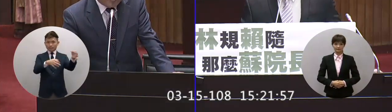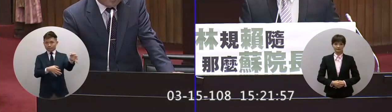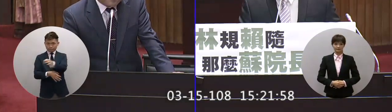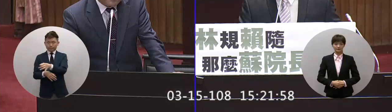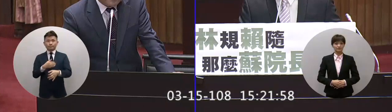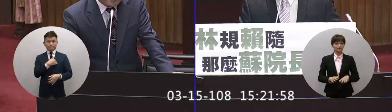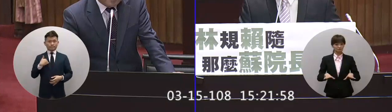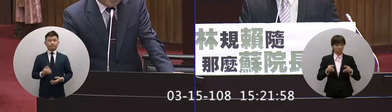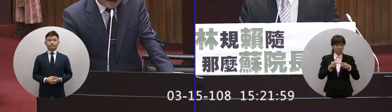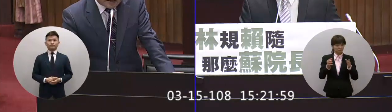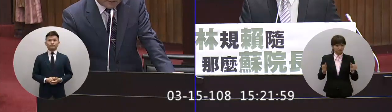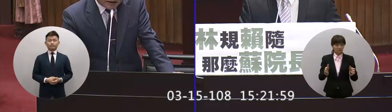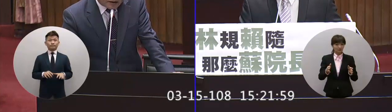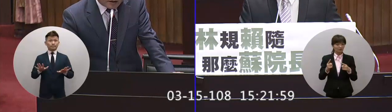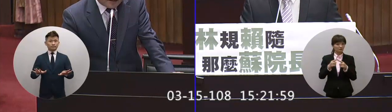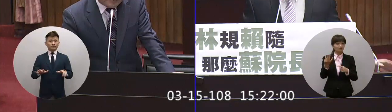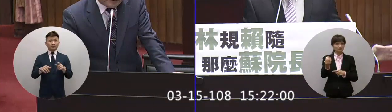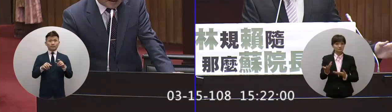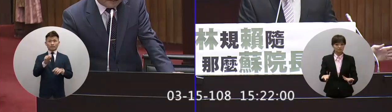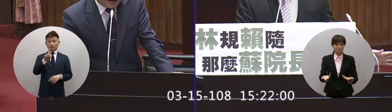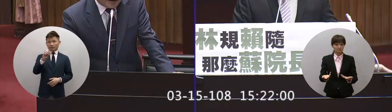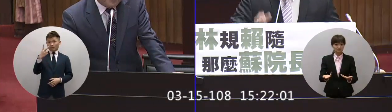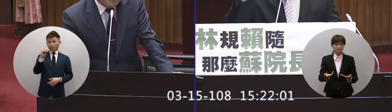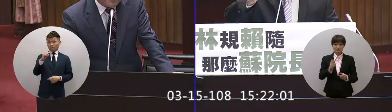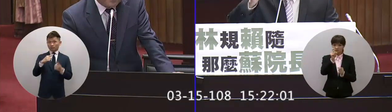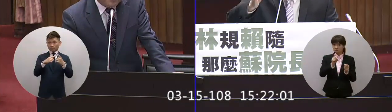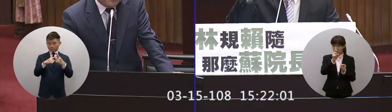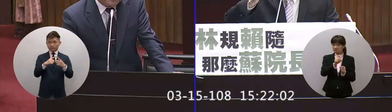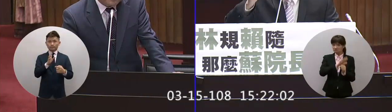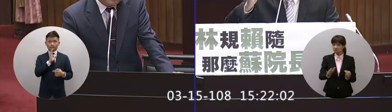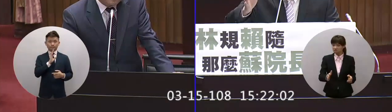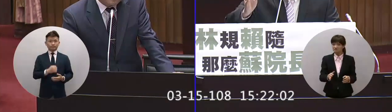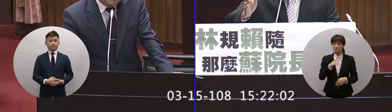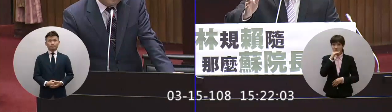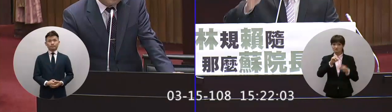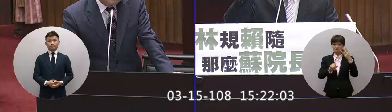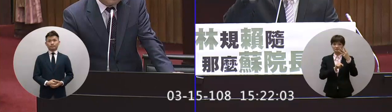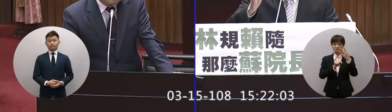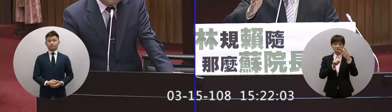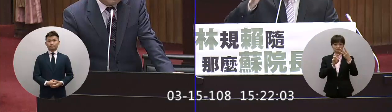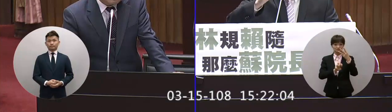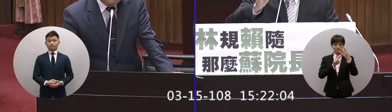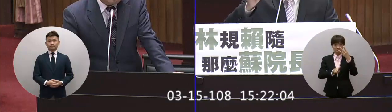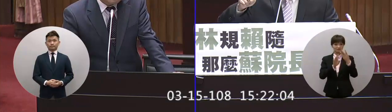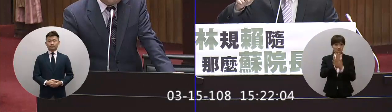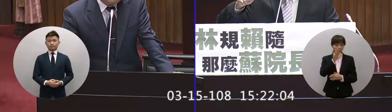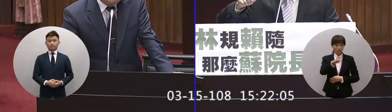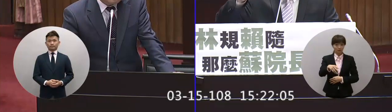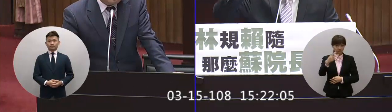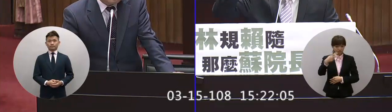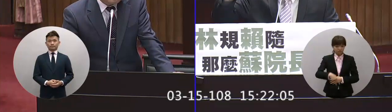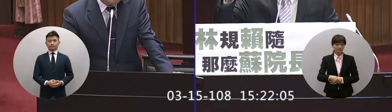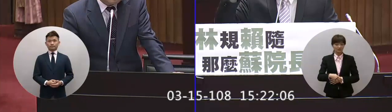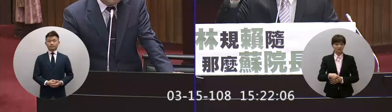来欠缴到底多少人？ 我们现在是102万， 十年要到了，这个过了3月31号以后，再也没